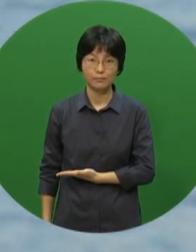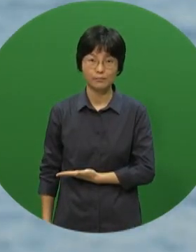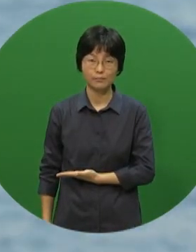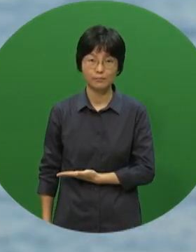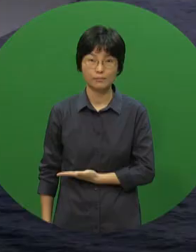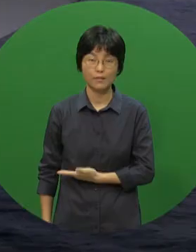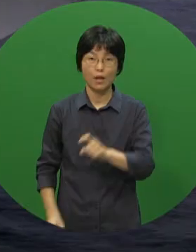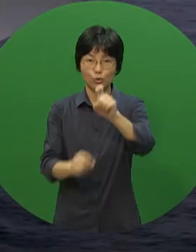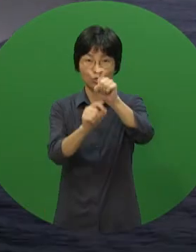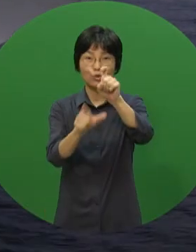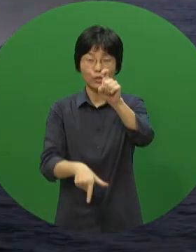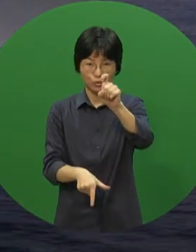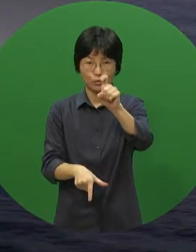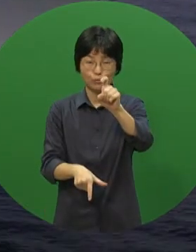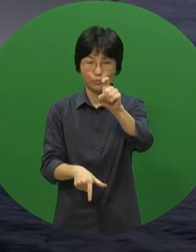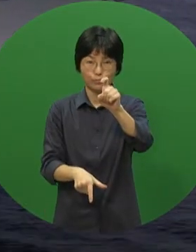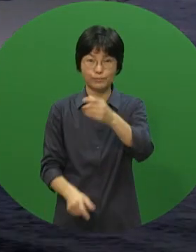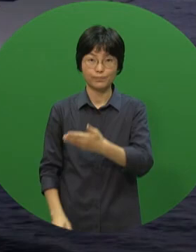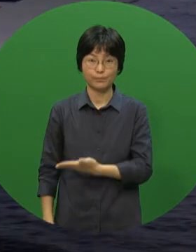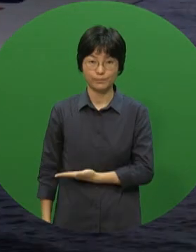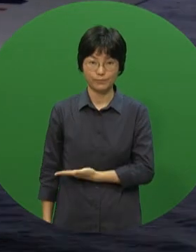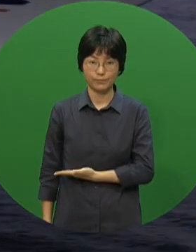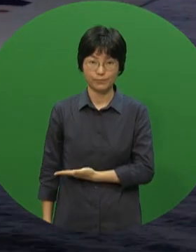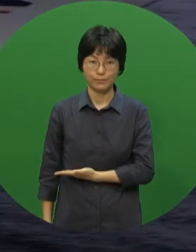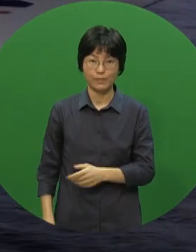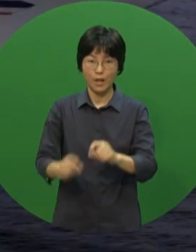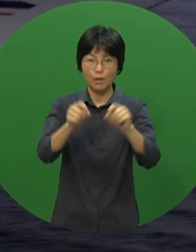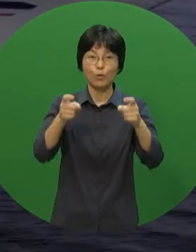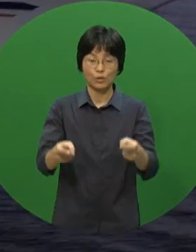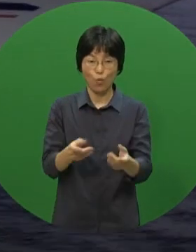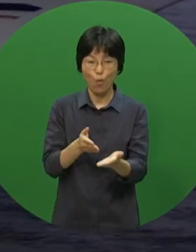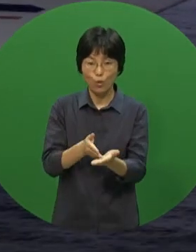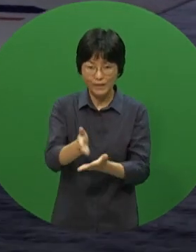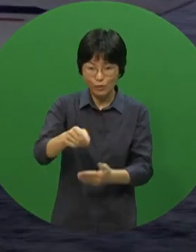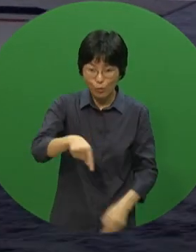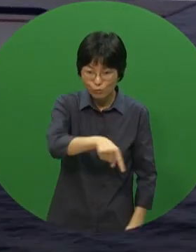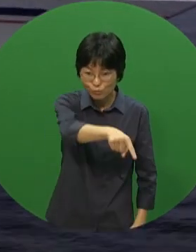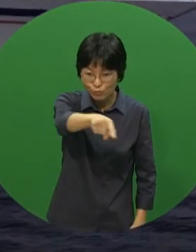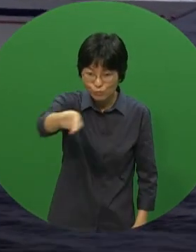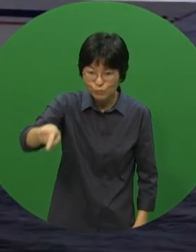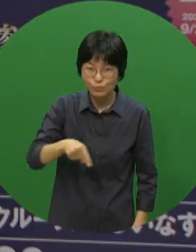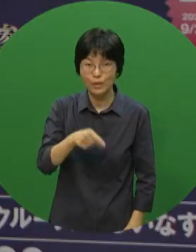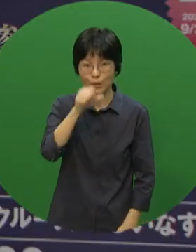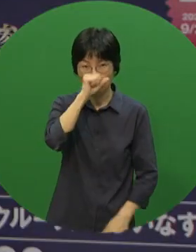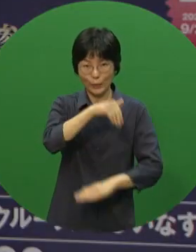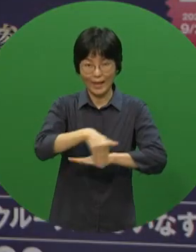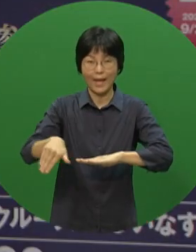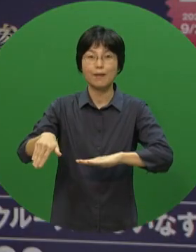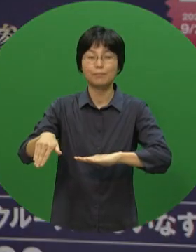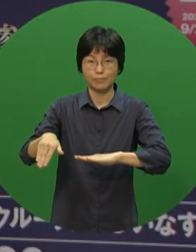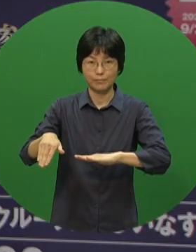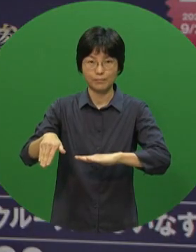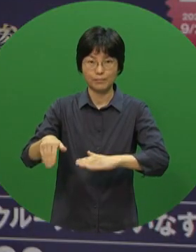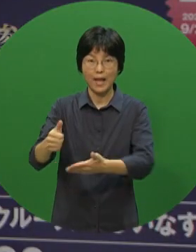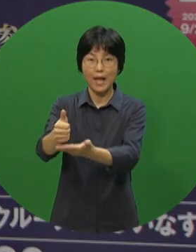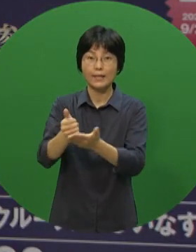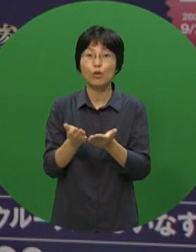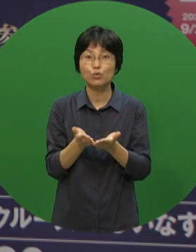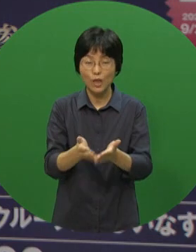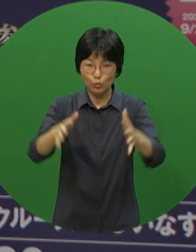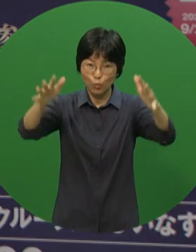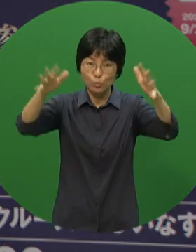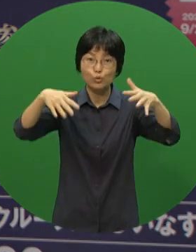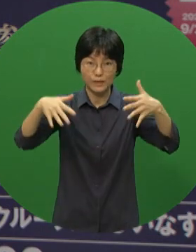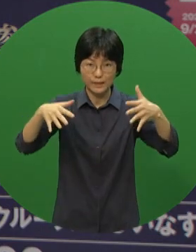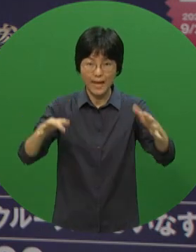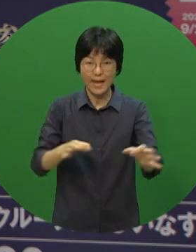ス、10月にはアスカ2の門司港発着クルーズが予定されています。 客船の誘致は地域経済に大